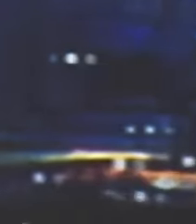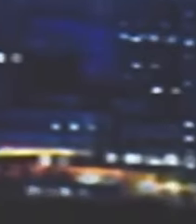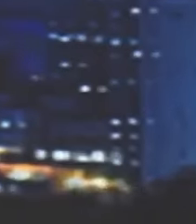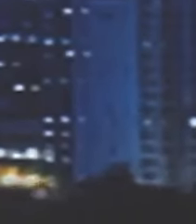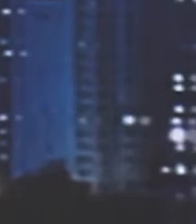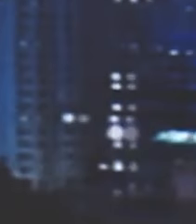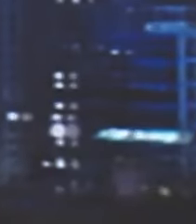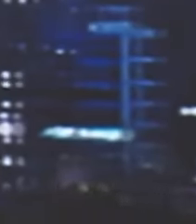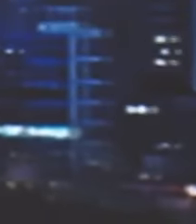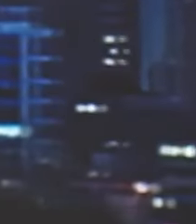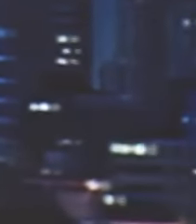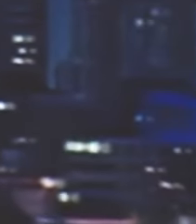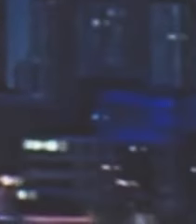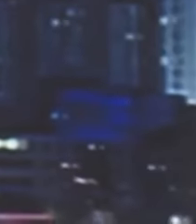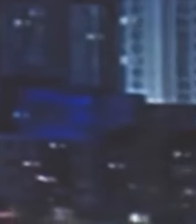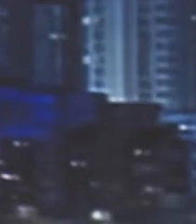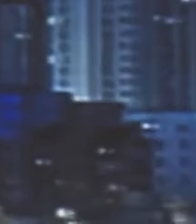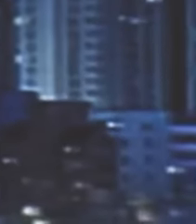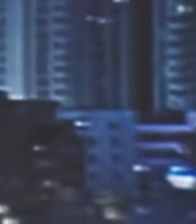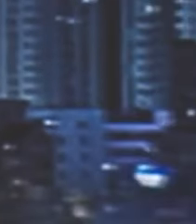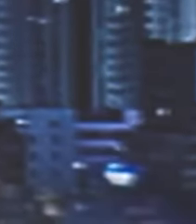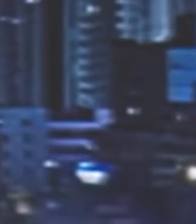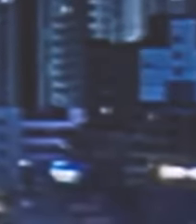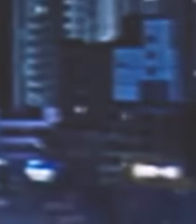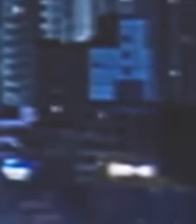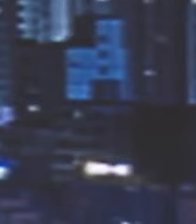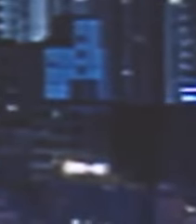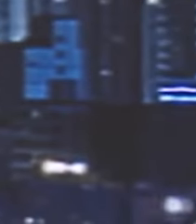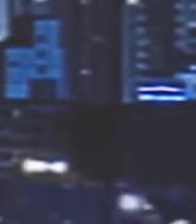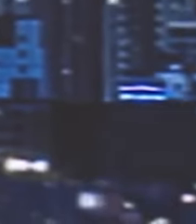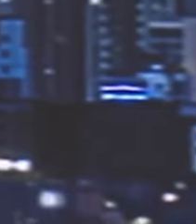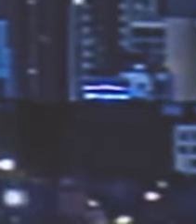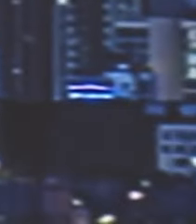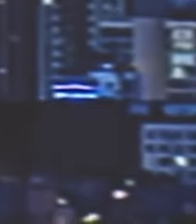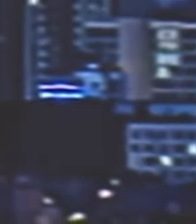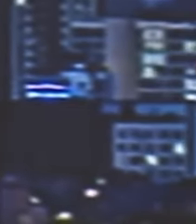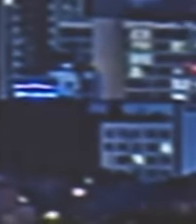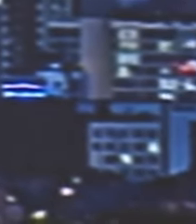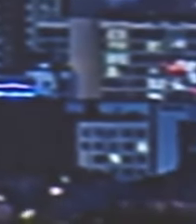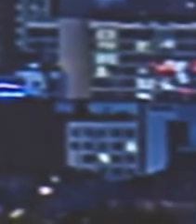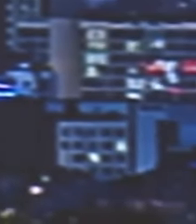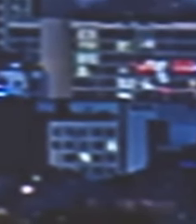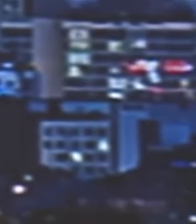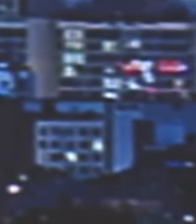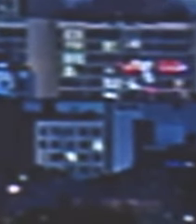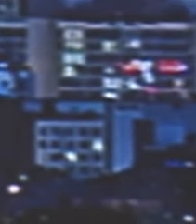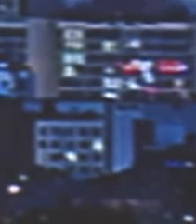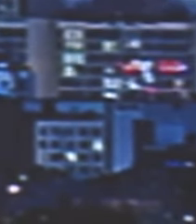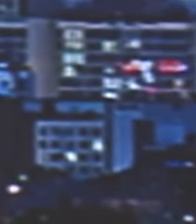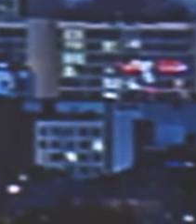JTBC 뉴스를 시청해주신 여러분 고맙습니다. 저희는 저녁 6시 50분 뉴스룸에서 뵙겠습니다.